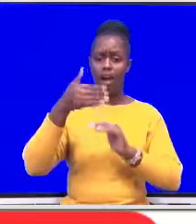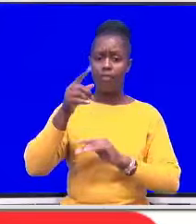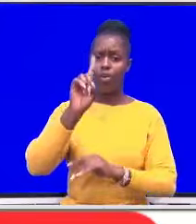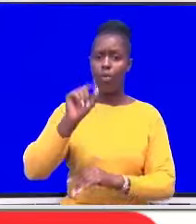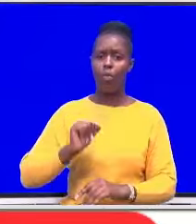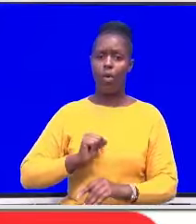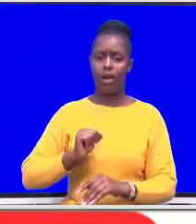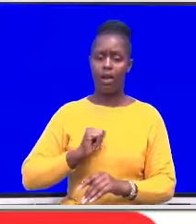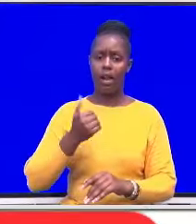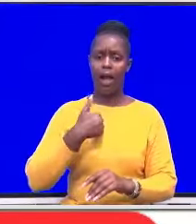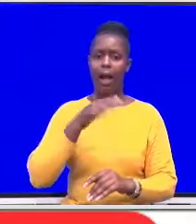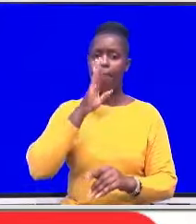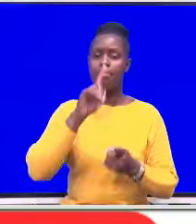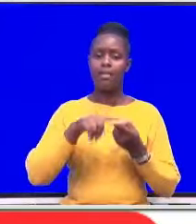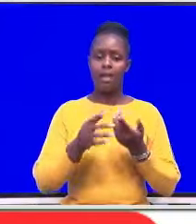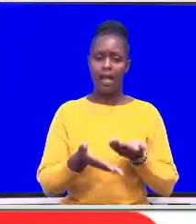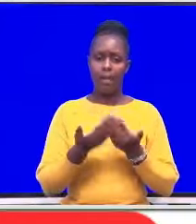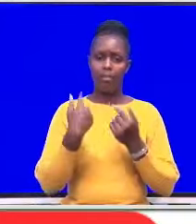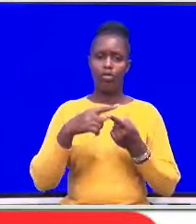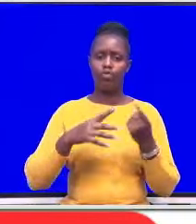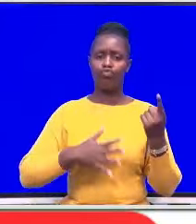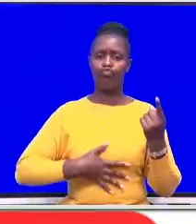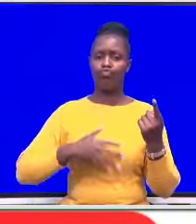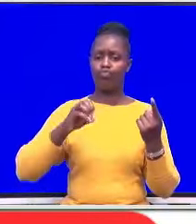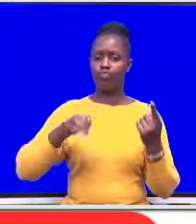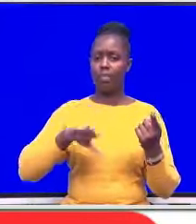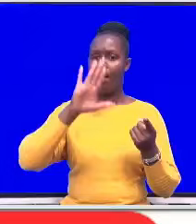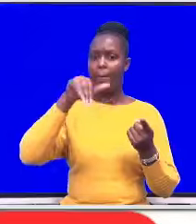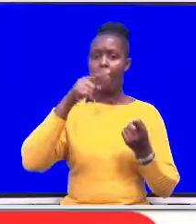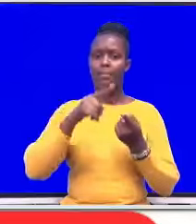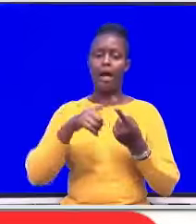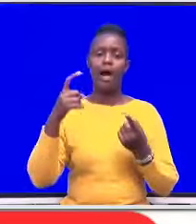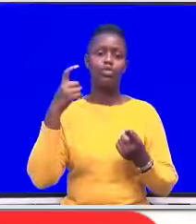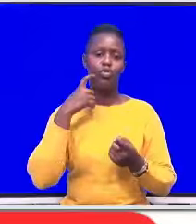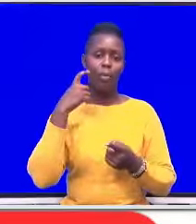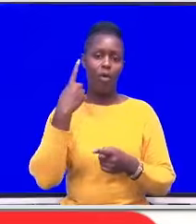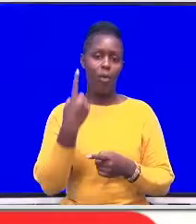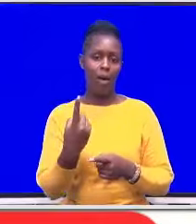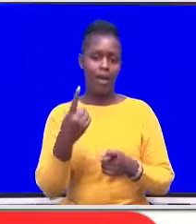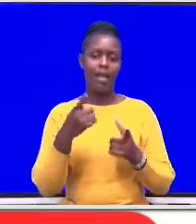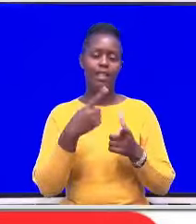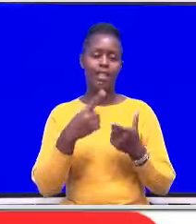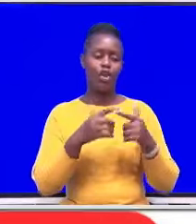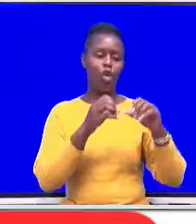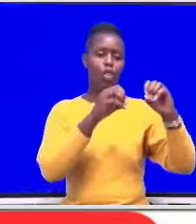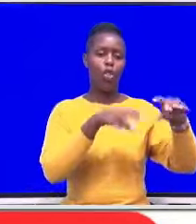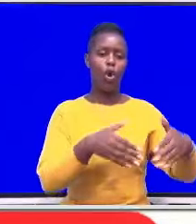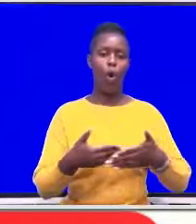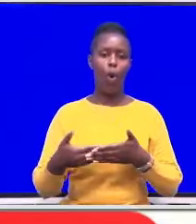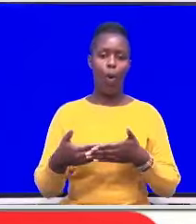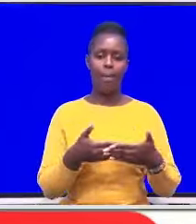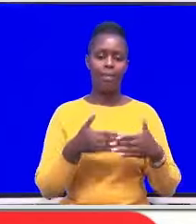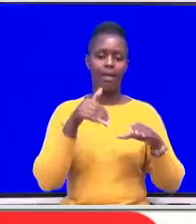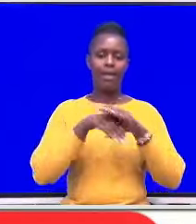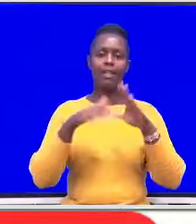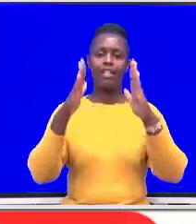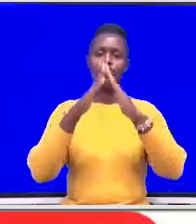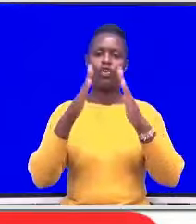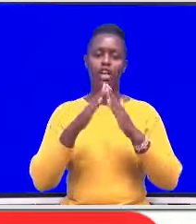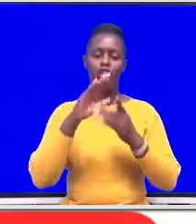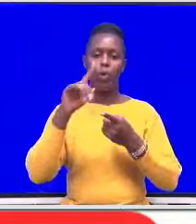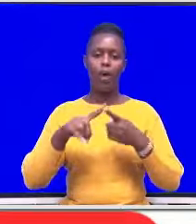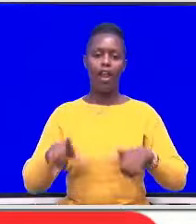kusaidiwa kuavya mimba na mhudumu mmoja wa duka la dawa mapema leo kisha kumtupa mtoto kwenye choo akiwa hai. Wakazi